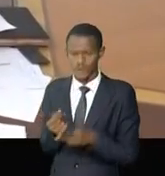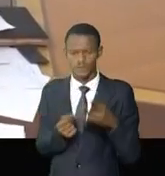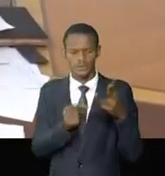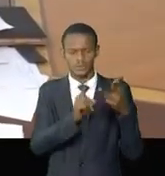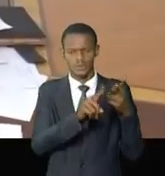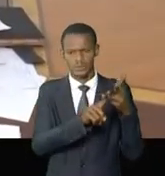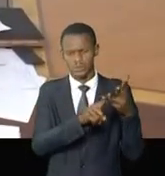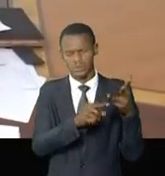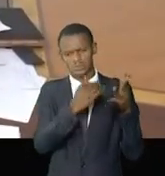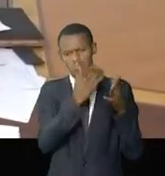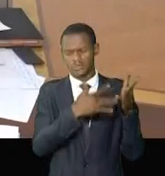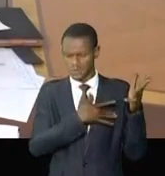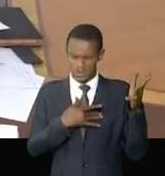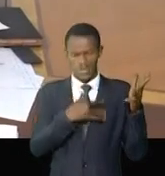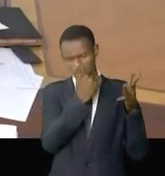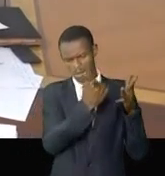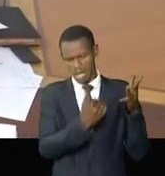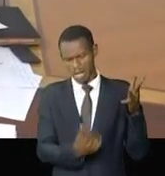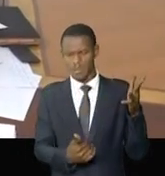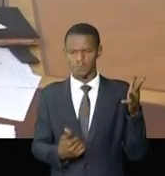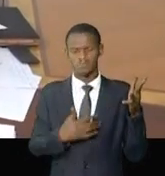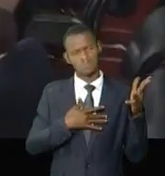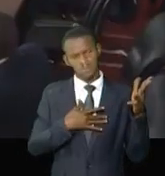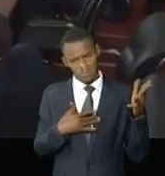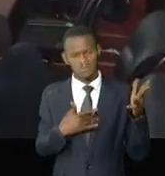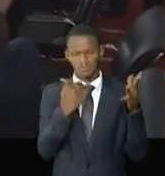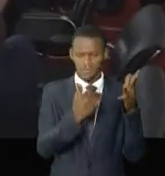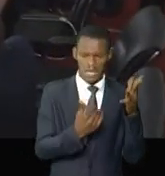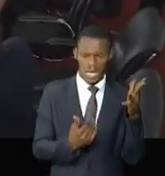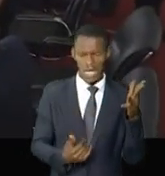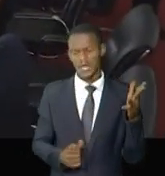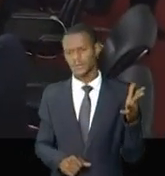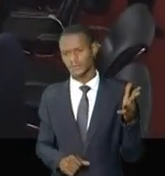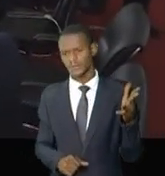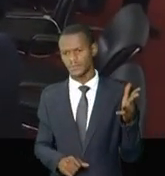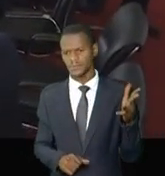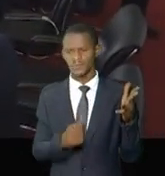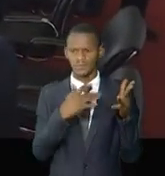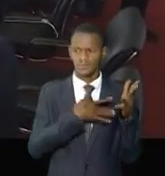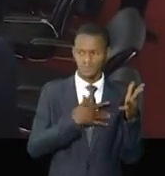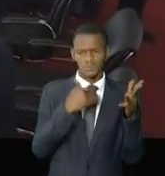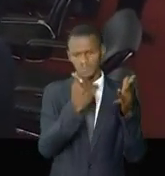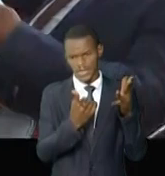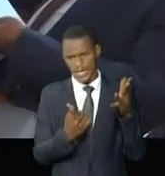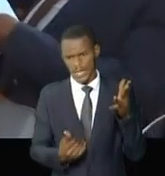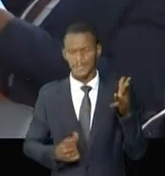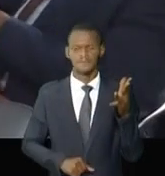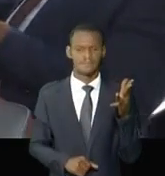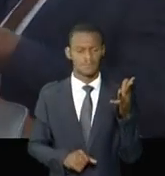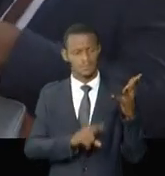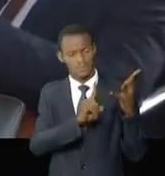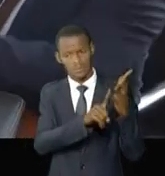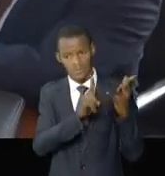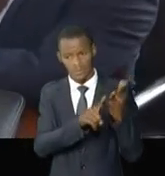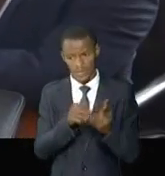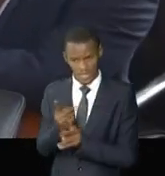James, Agito Amela Carole, Bakomito Ngambuja, Fikir Alimasi Dedone, Makango Kabongo Georges Eric. Au poste